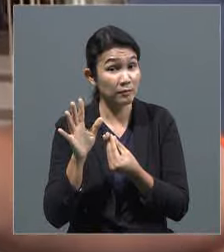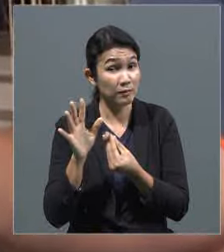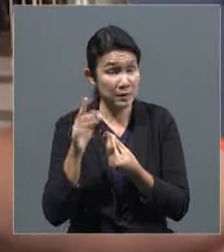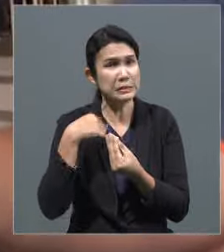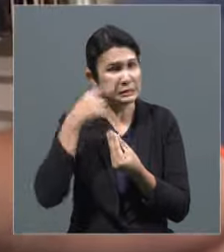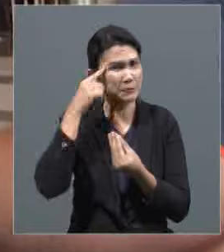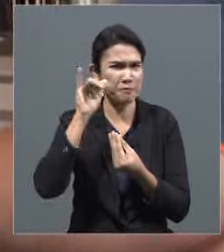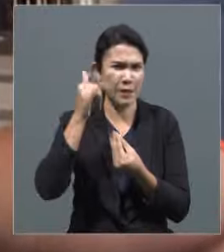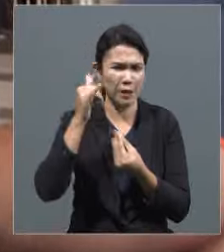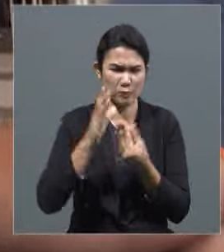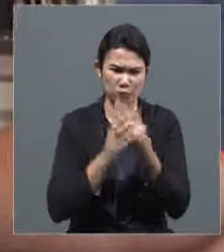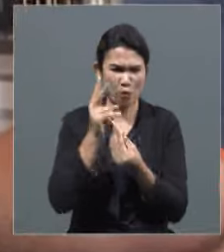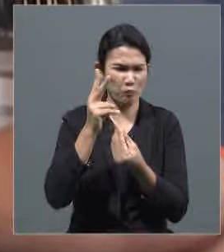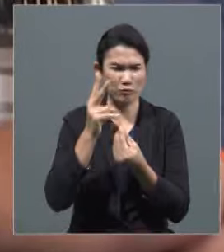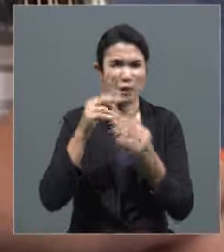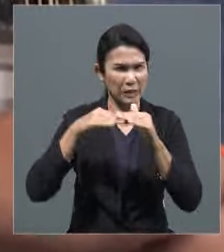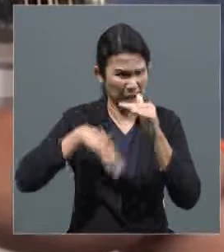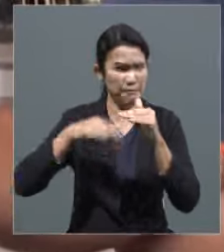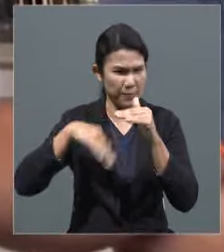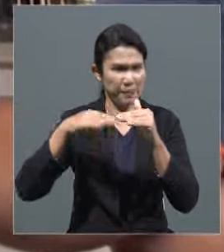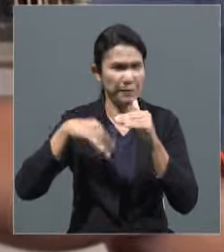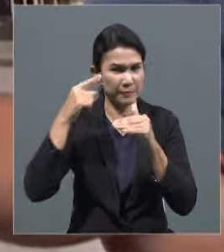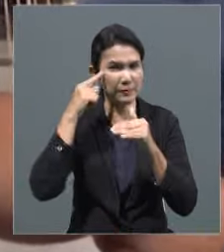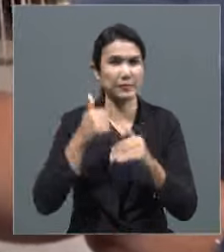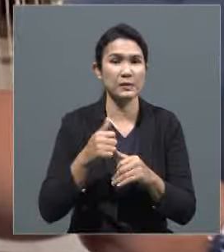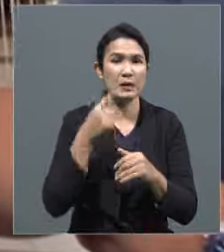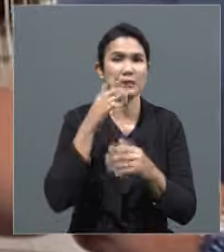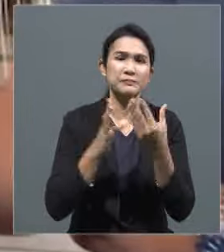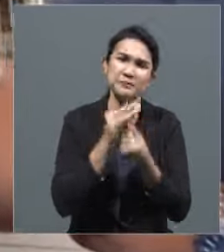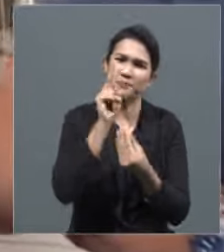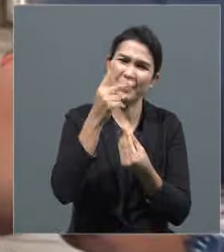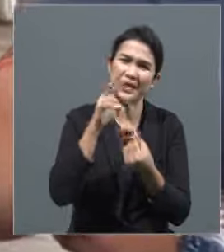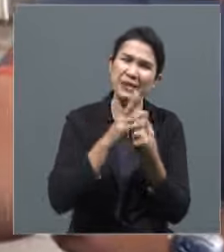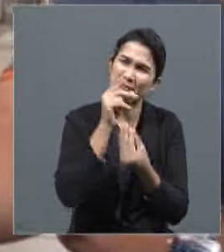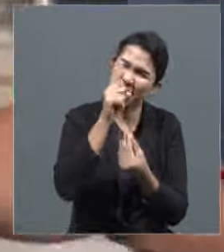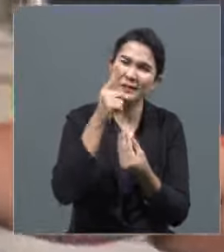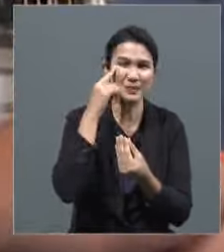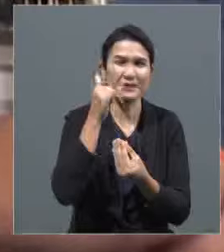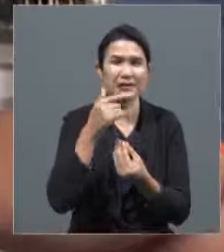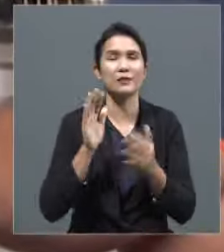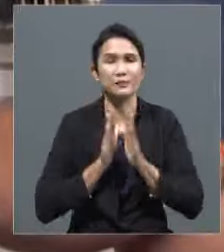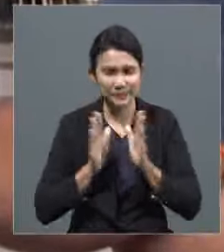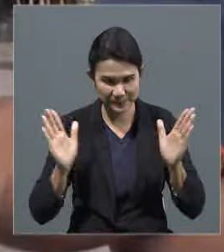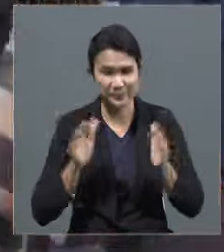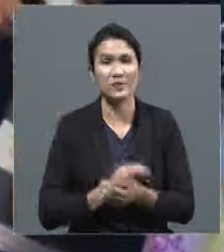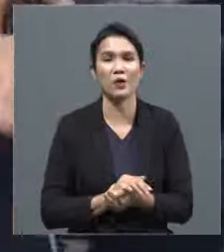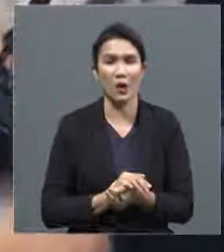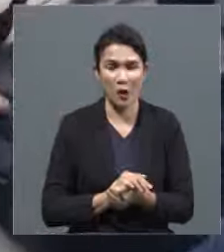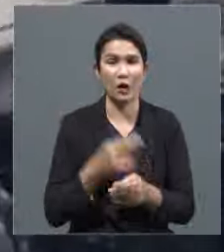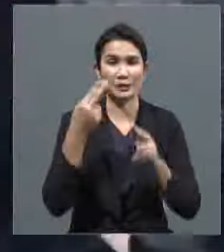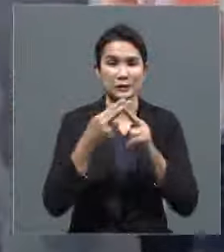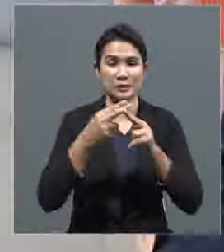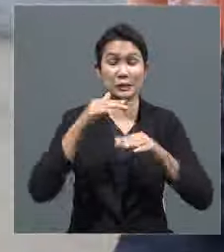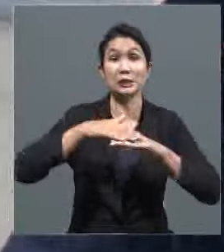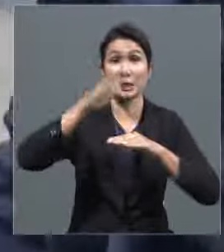ผมคิดว่าไม่น่าจะเกินนะครับครับผม ค่ะ ก็เดือนสัปดาห์เดียว ขอบพระคุณค่ะ รายชื่อเกินเนี่ยเ